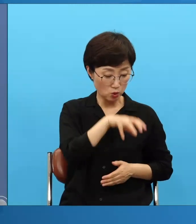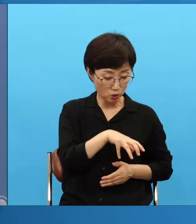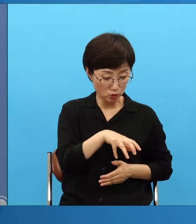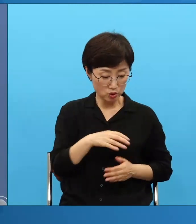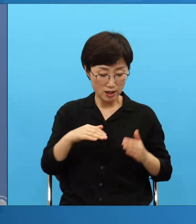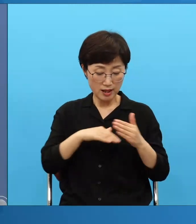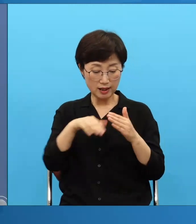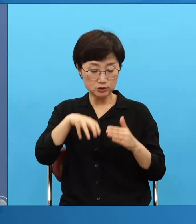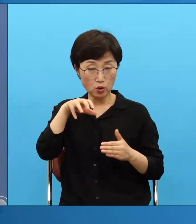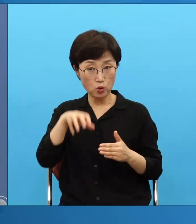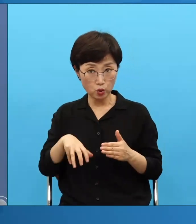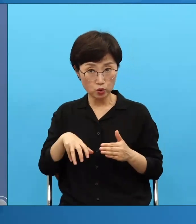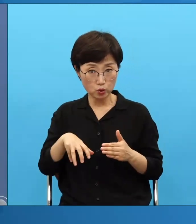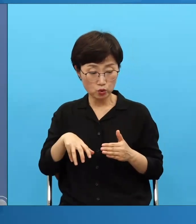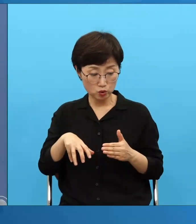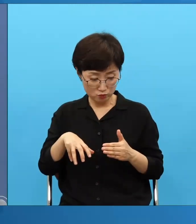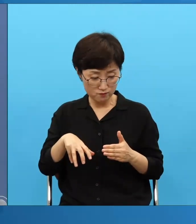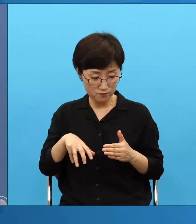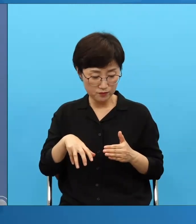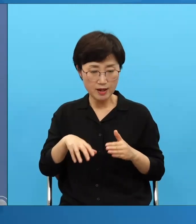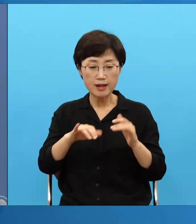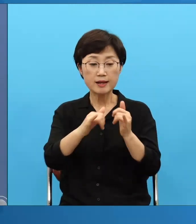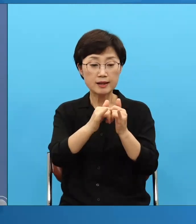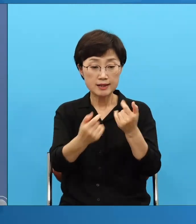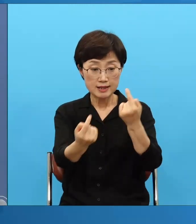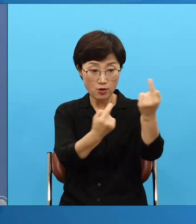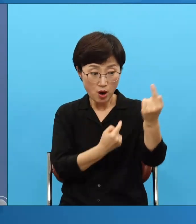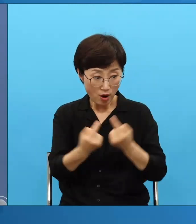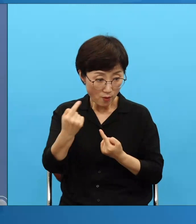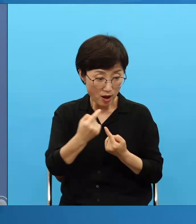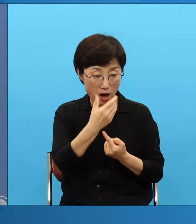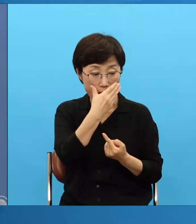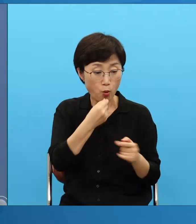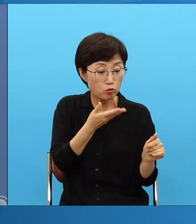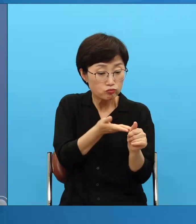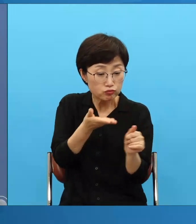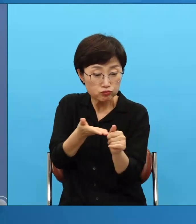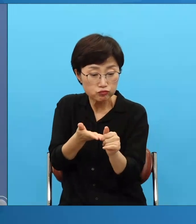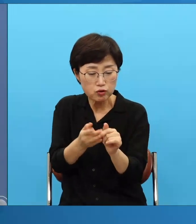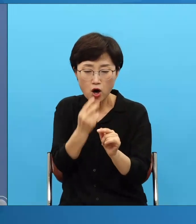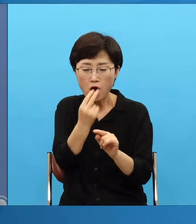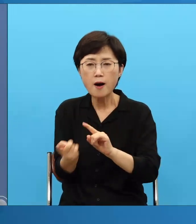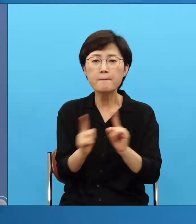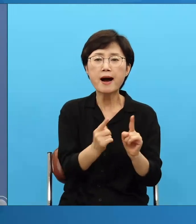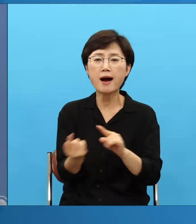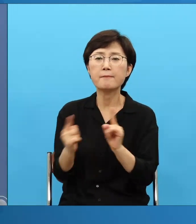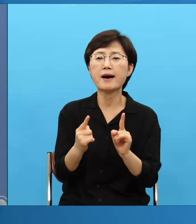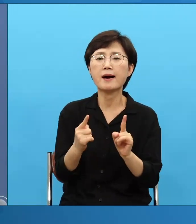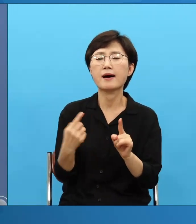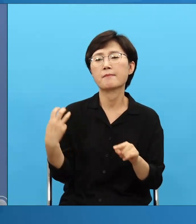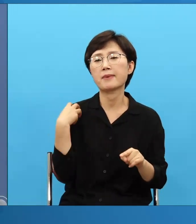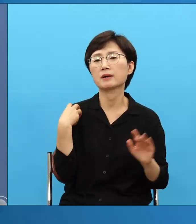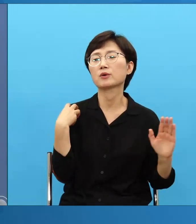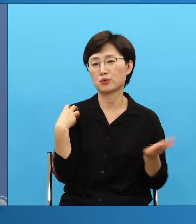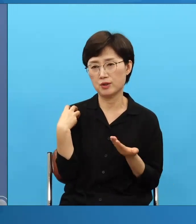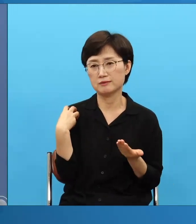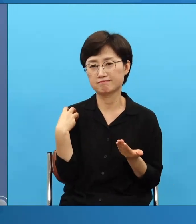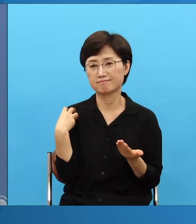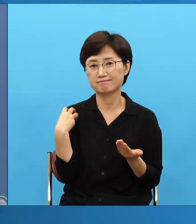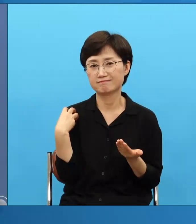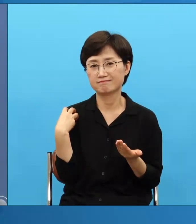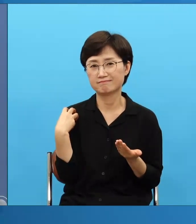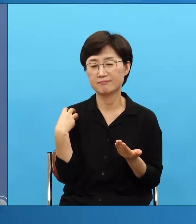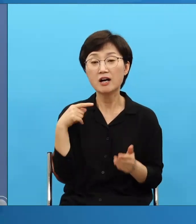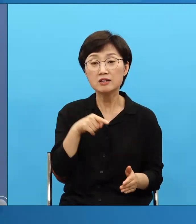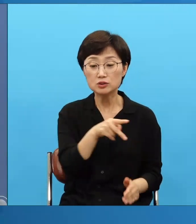occupations 현장이 really 사람 transform into a 살리는 church. 지교로. And then your place is 그보다 더 really 큰 turns 축복이 into a 없어요. regional church that saves worlds, that saves 이런 people. 역사 이렇게 됩니다. 영적 서밋이